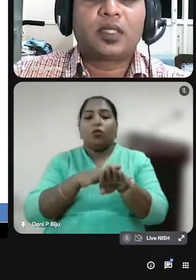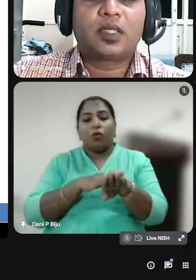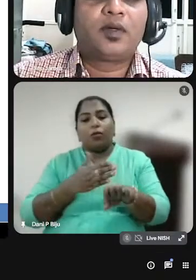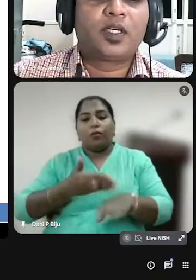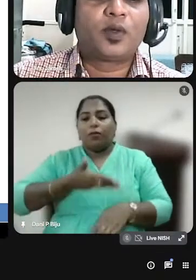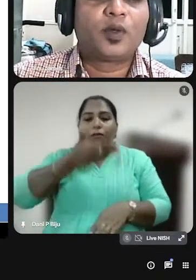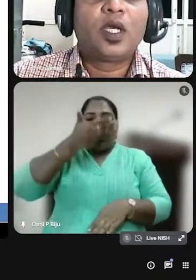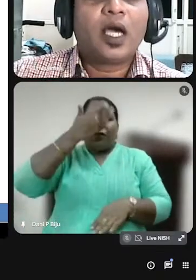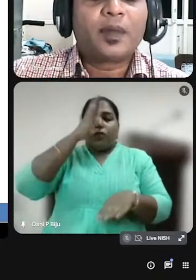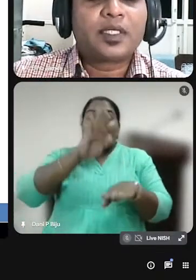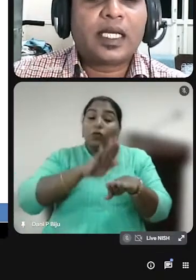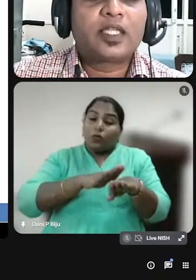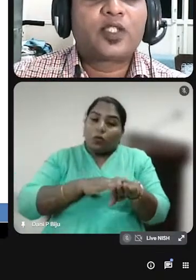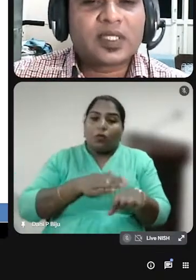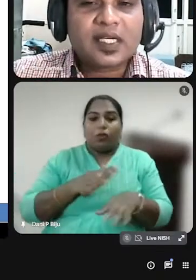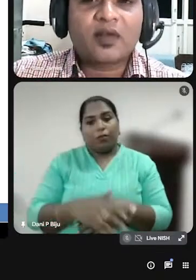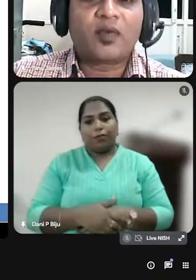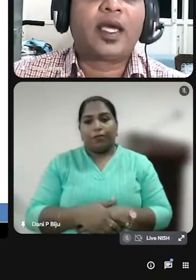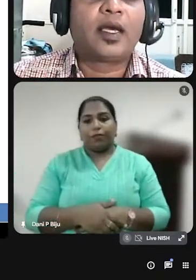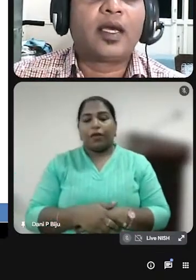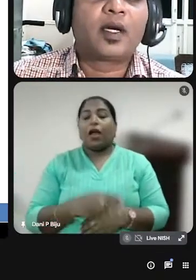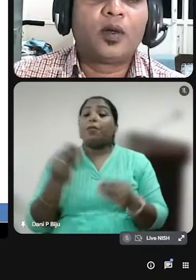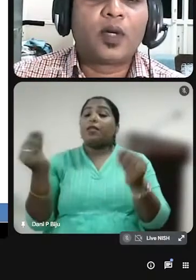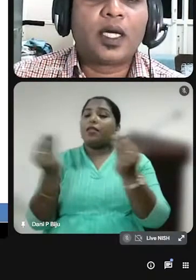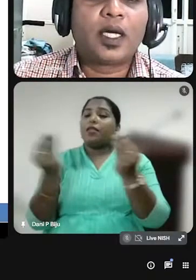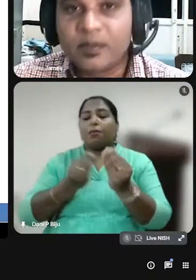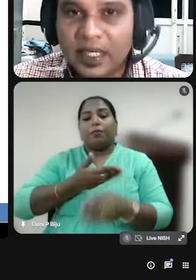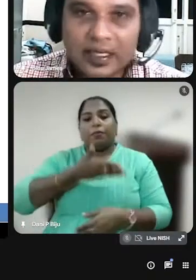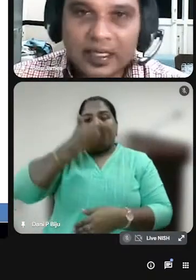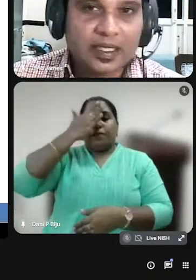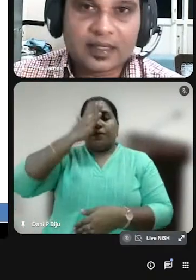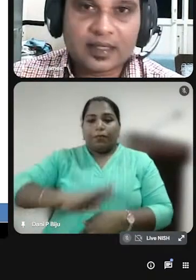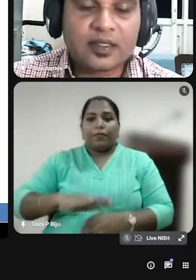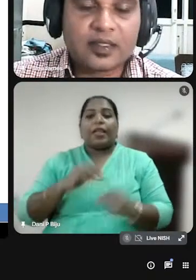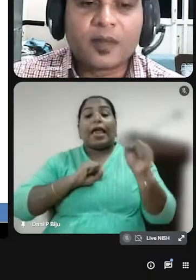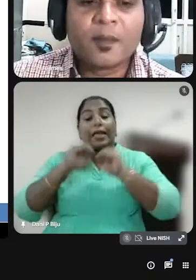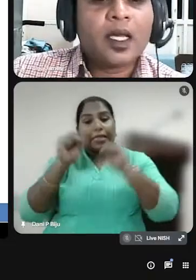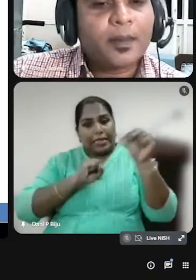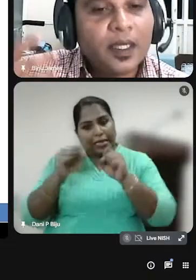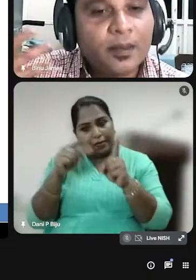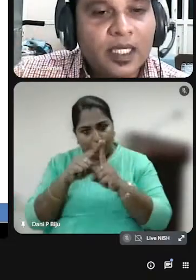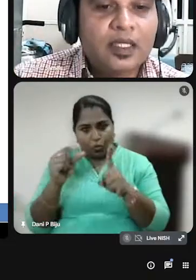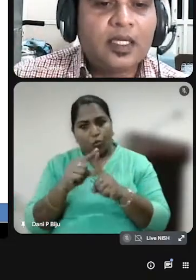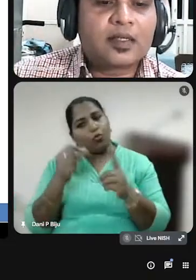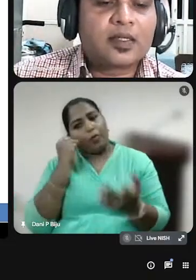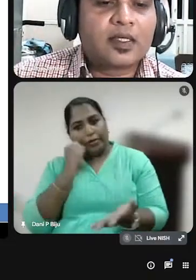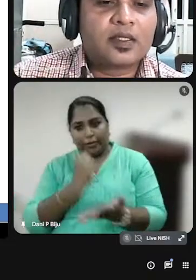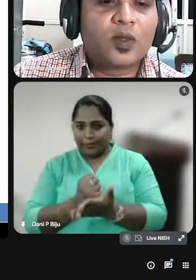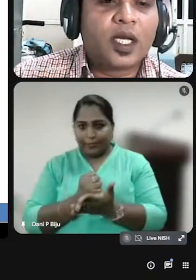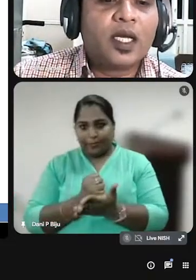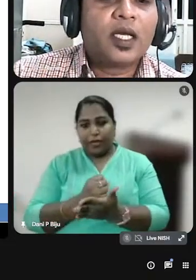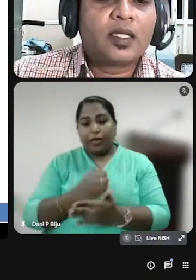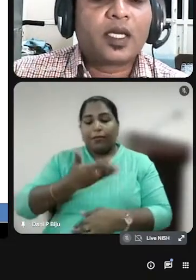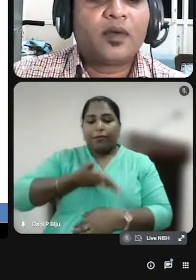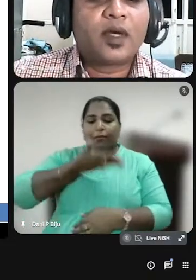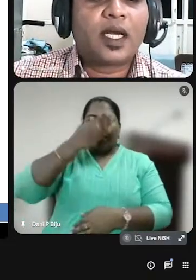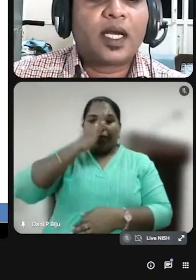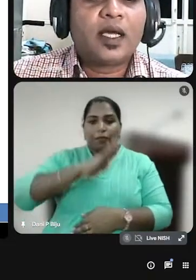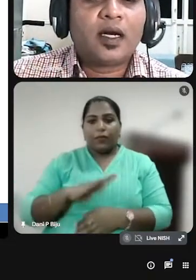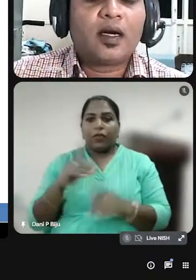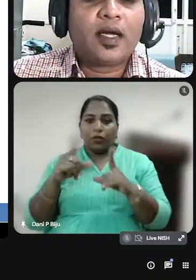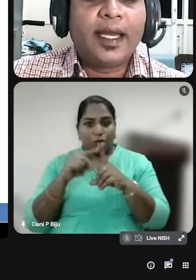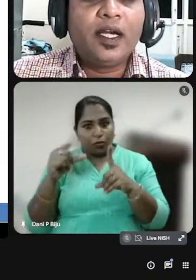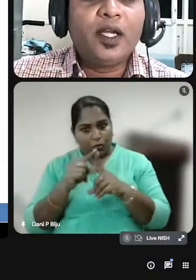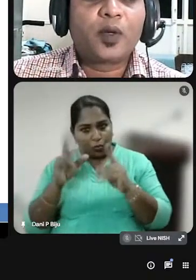വേണ്ടി മാത്രമേ. അപ്പൊ ചില ശ്വസന വ്യായാമങ്ങളിലൂടെ, അതായത് ബ്രീത്തിങ് എക്സസൈസിലൂടെ, അപ്പൊ ഈ ബ്രീത്തിങ് എക്സസൈസിലൂടെ നമുക്ക്